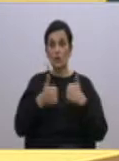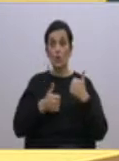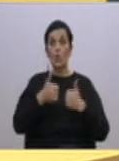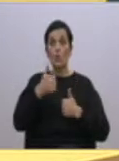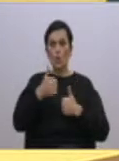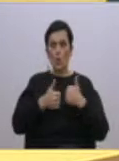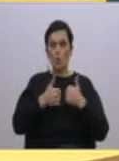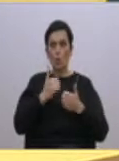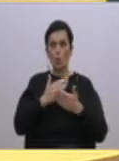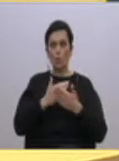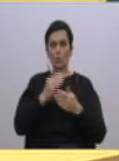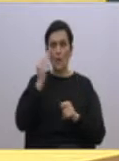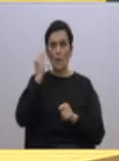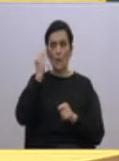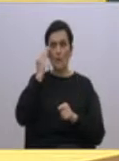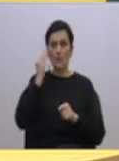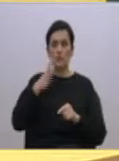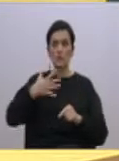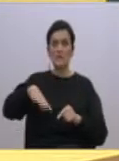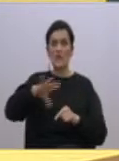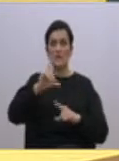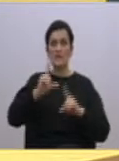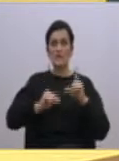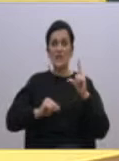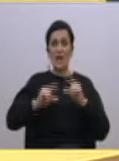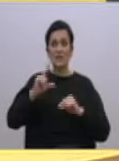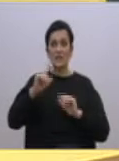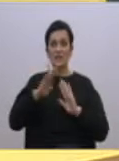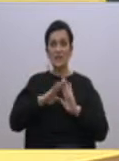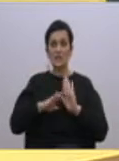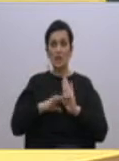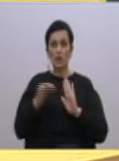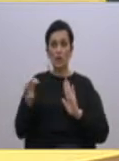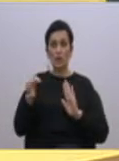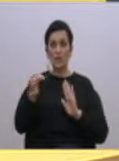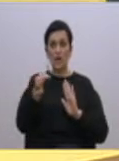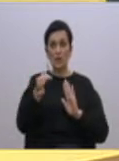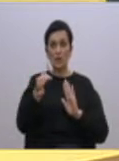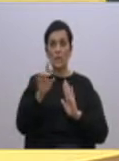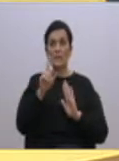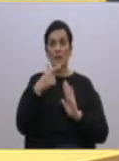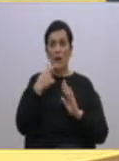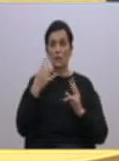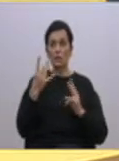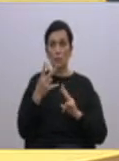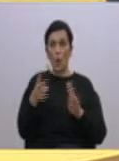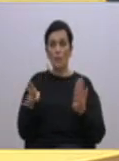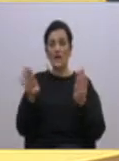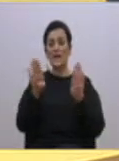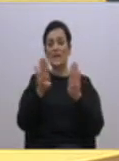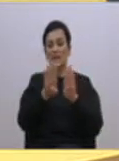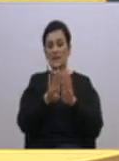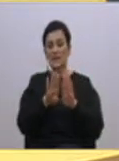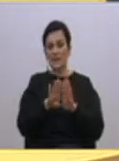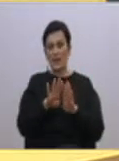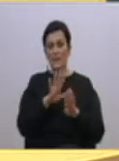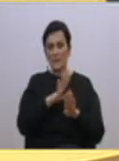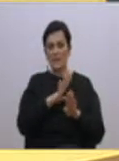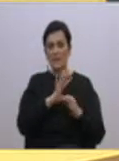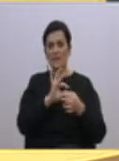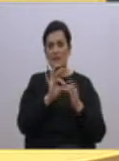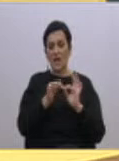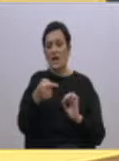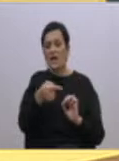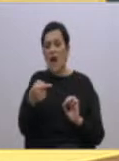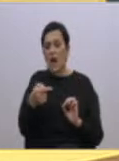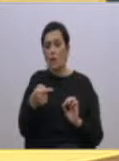კონკურენტულად არის მიჩნეული საქართველოს სტატისტიკის სისტემა რეგიონში. რა თქმა უნდა, იდენტიფიცირება მოხდა გარკვეული ნაკლოვანებების